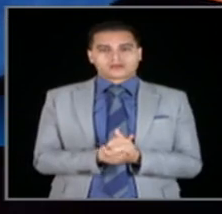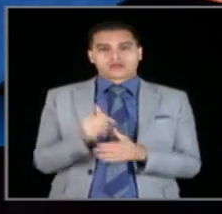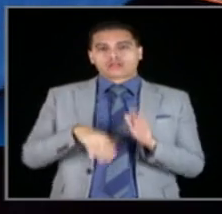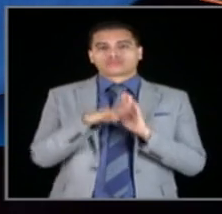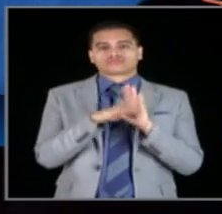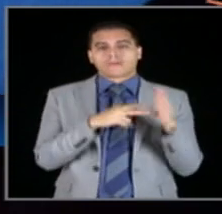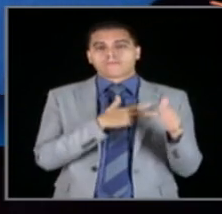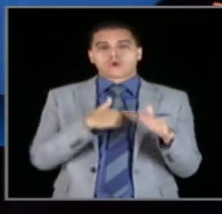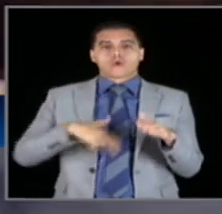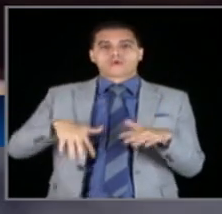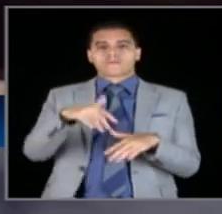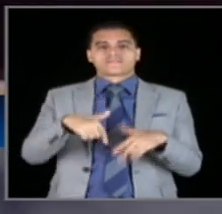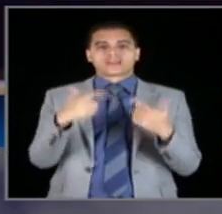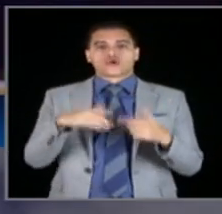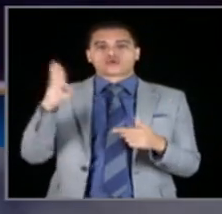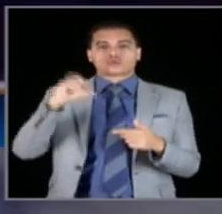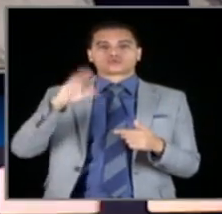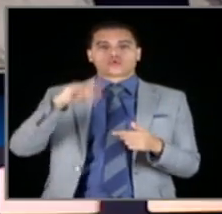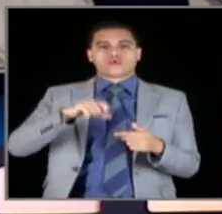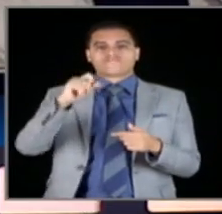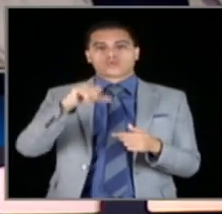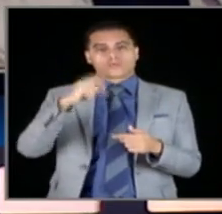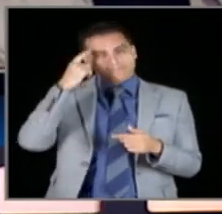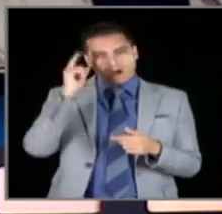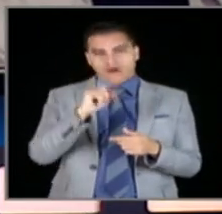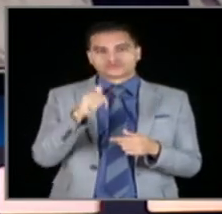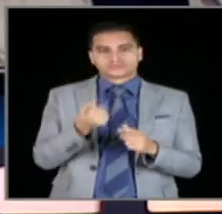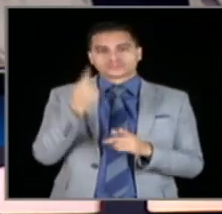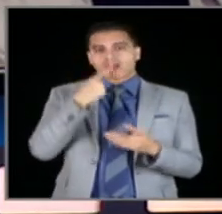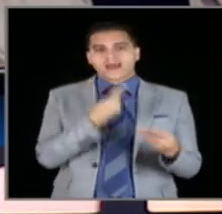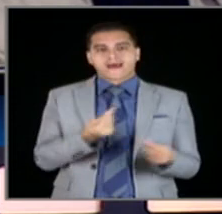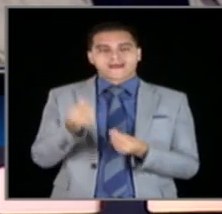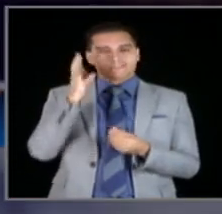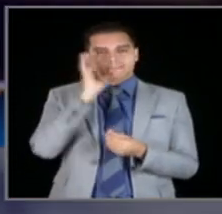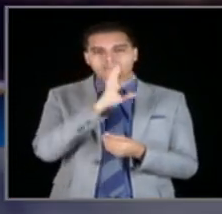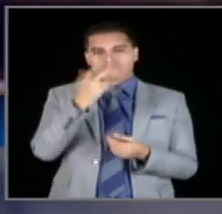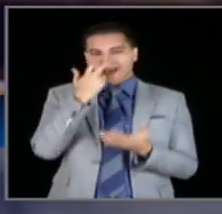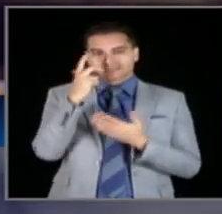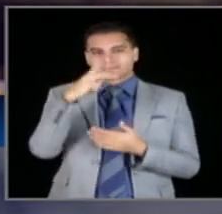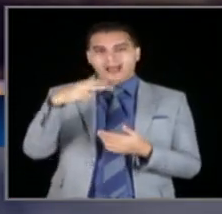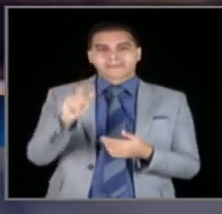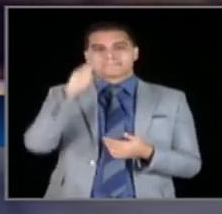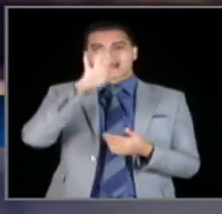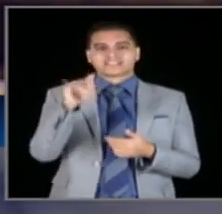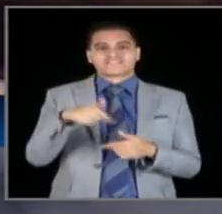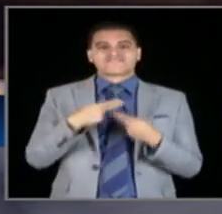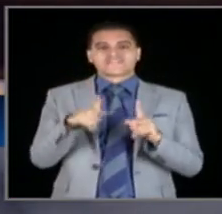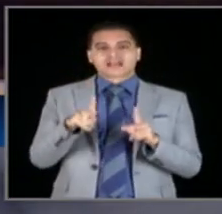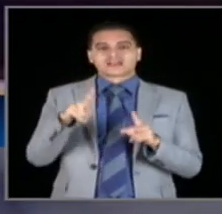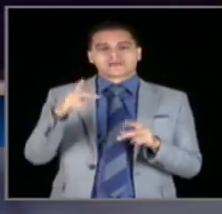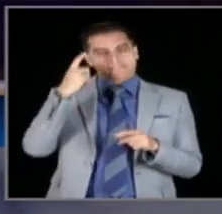نظام الحكم في دولة كوسوفو؟ بص. من هو الشاعر العباسي مؤلف قصيدة فتح عمورية؟